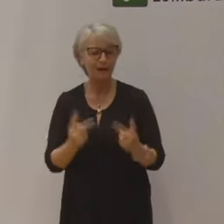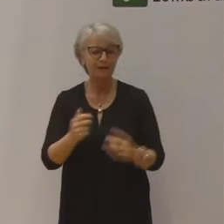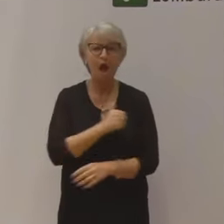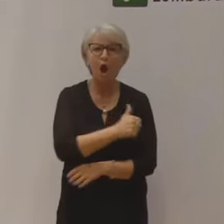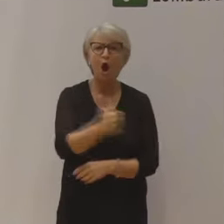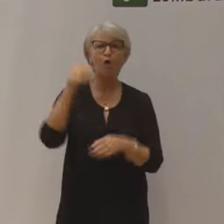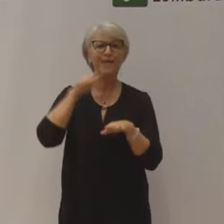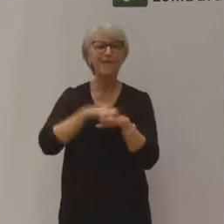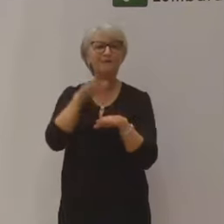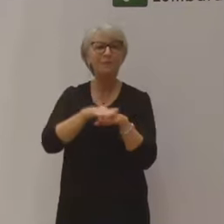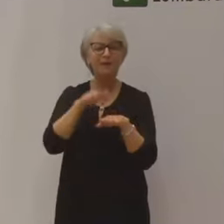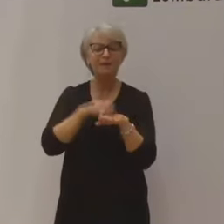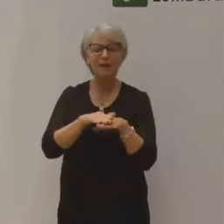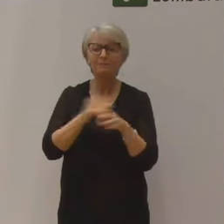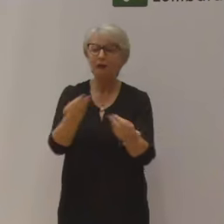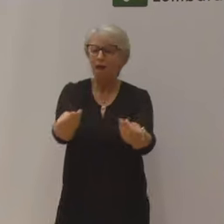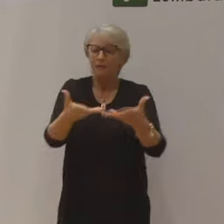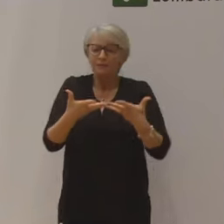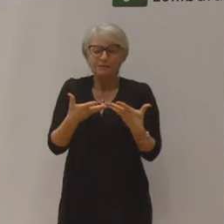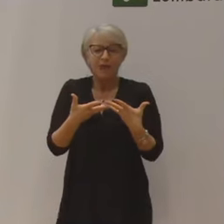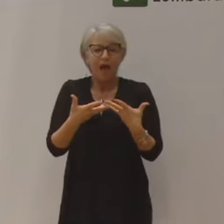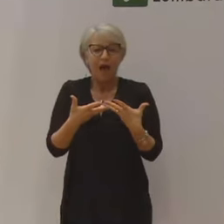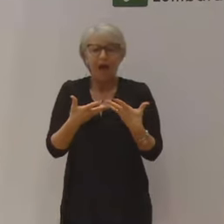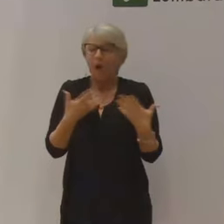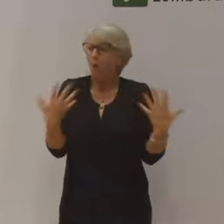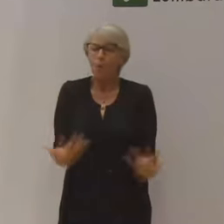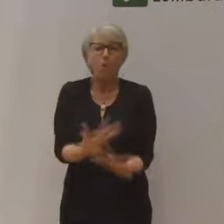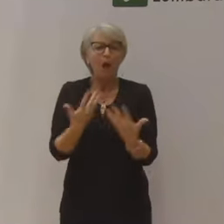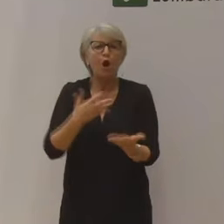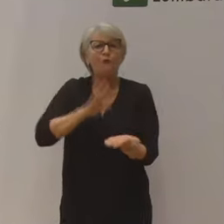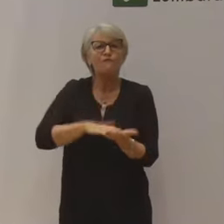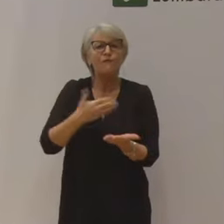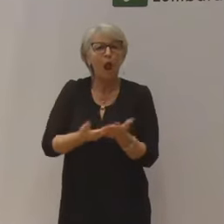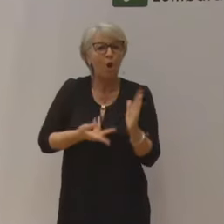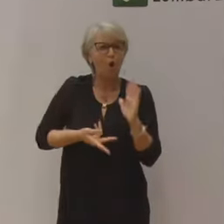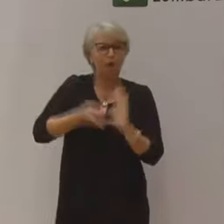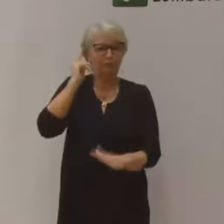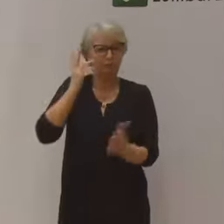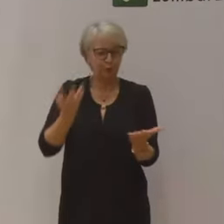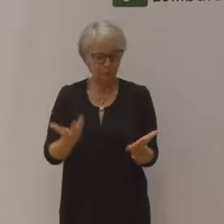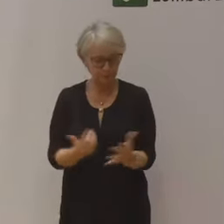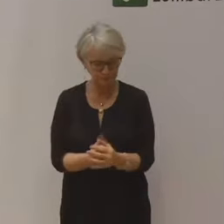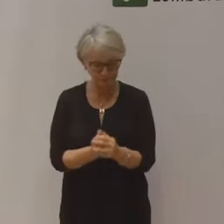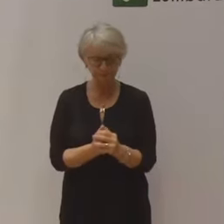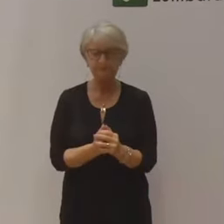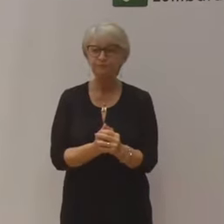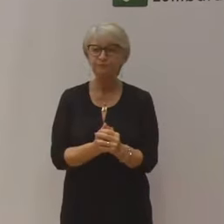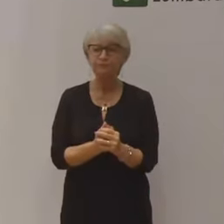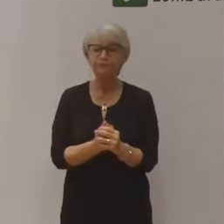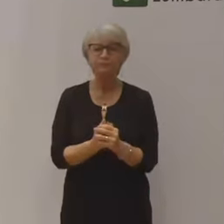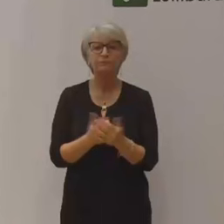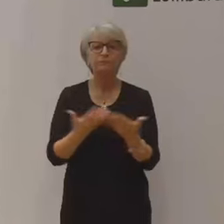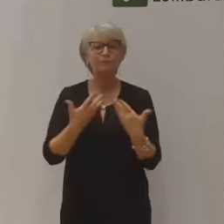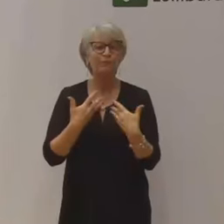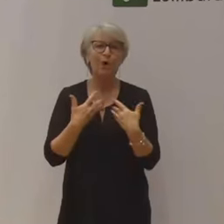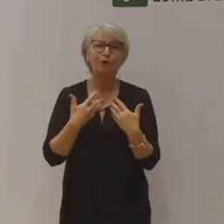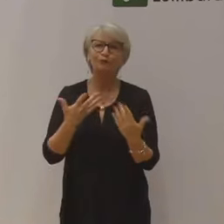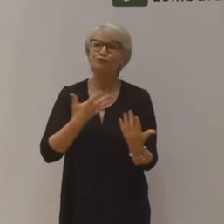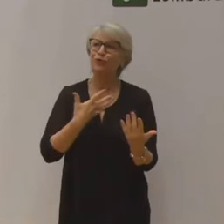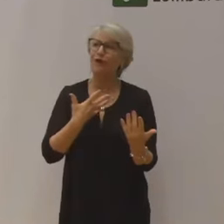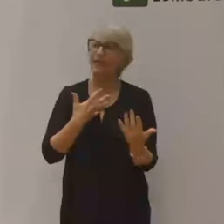esperienza porta un contributo e porta qualcosa di un valore aggiunto per noi. E poi ci sarà il cuore,